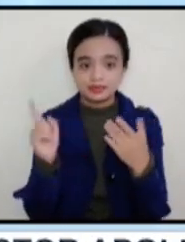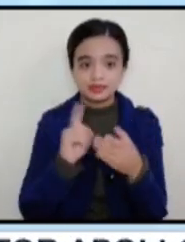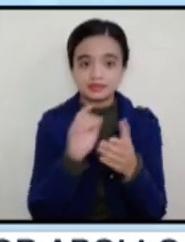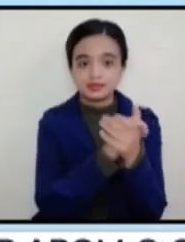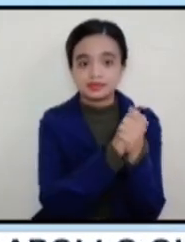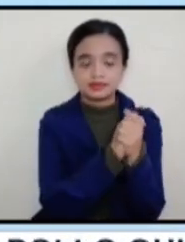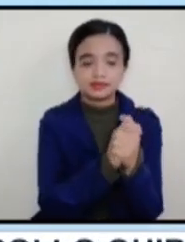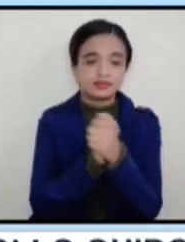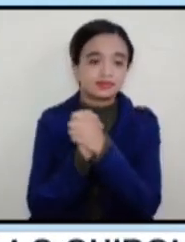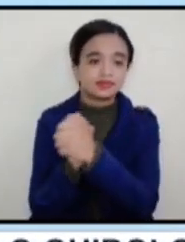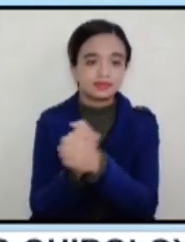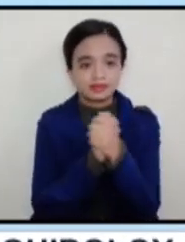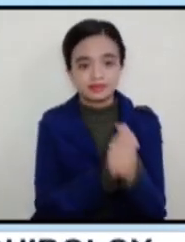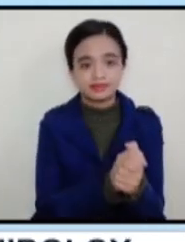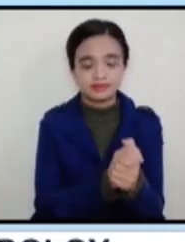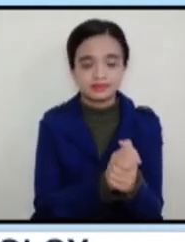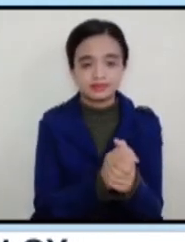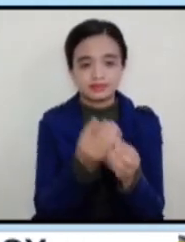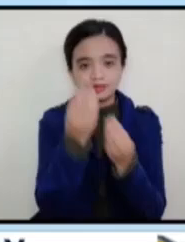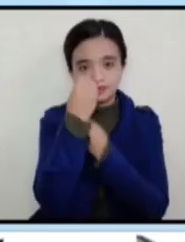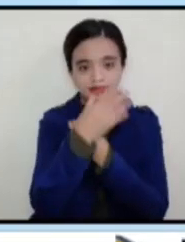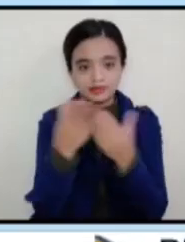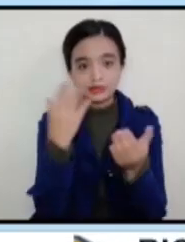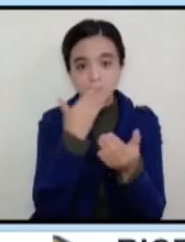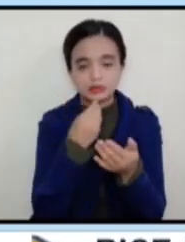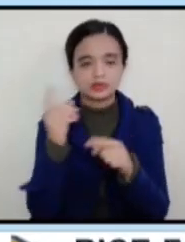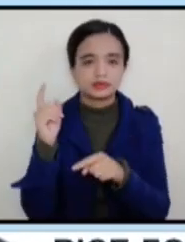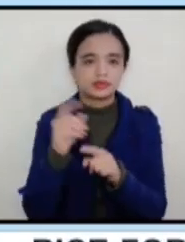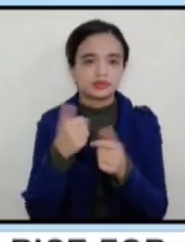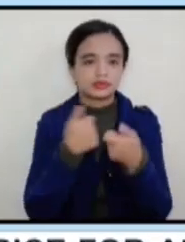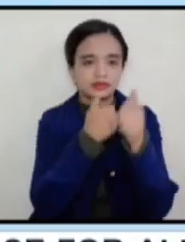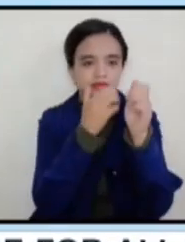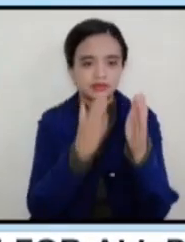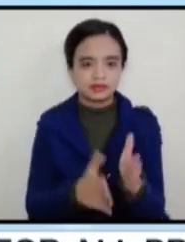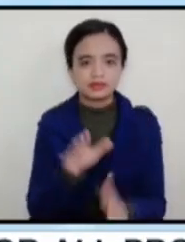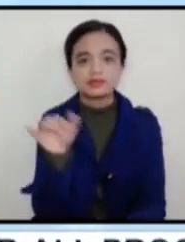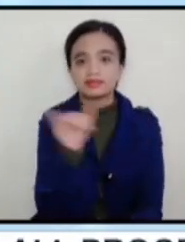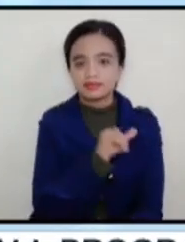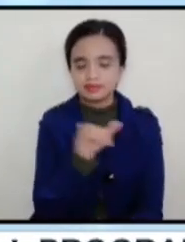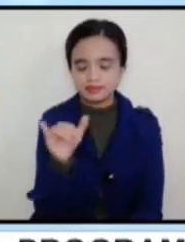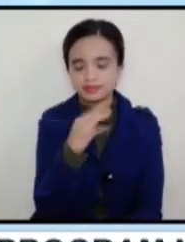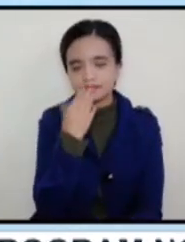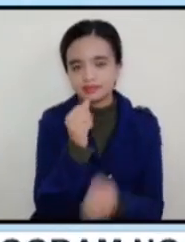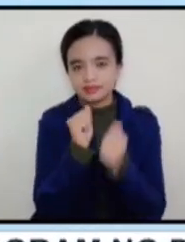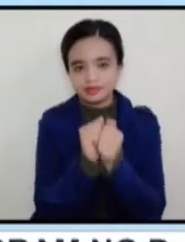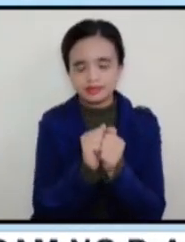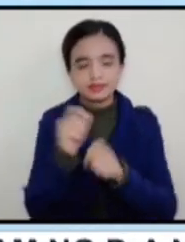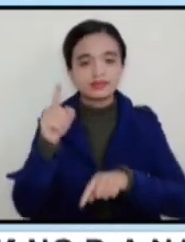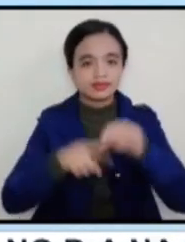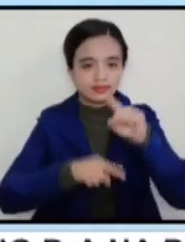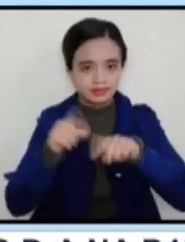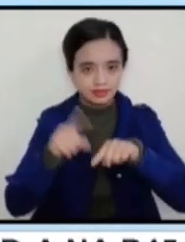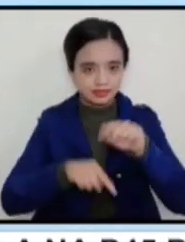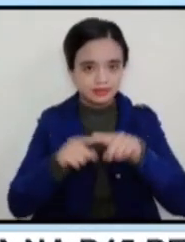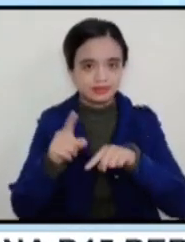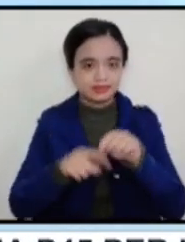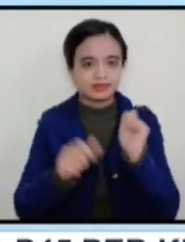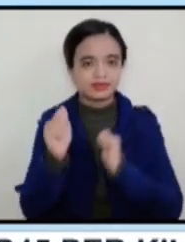congratulatory messages sa couple ang kanilang followers at maging mga kasamahan at kaibigan nila sa industriya.